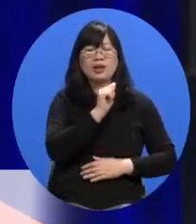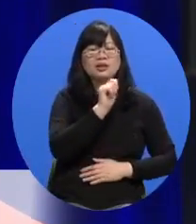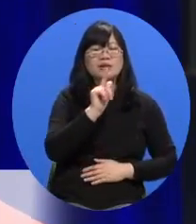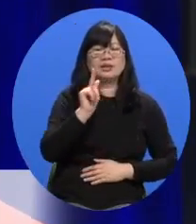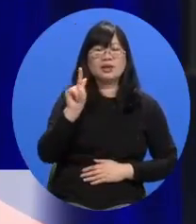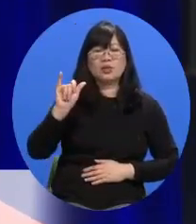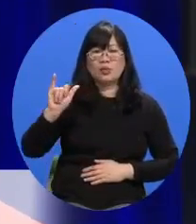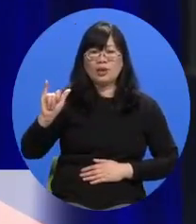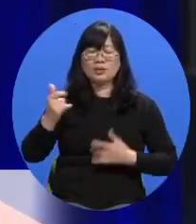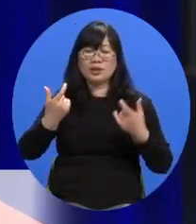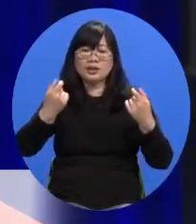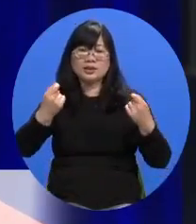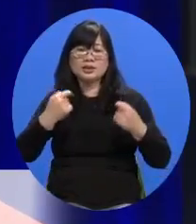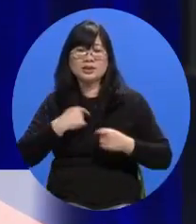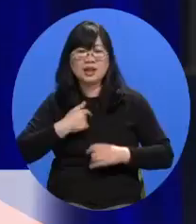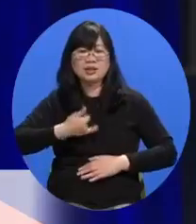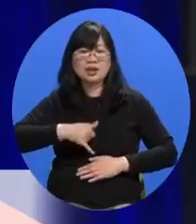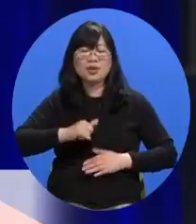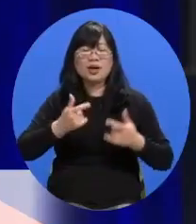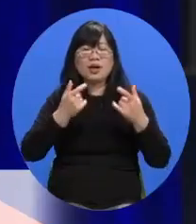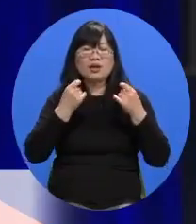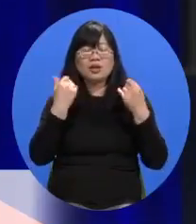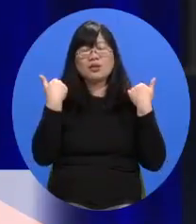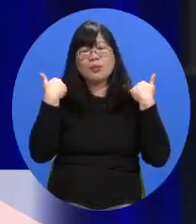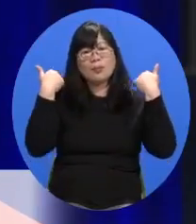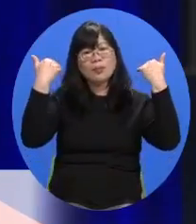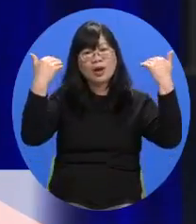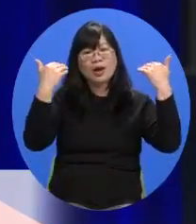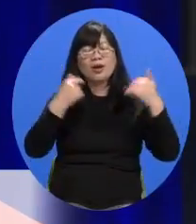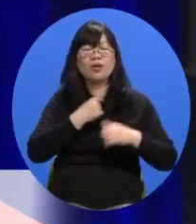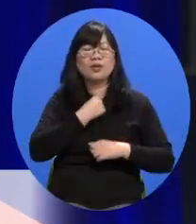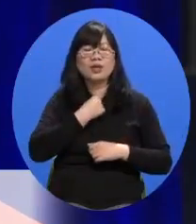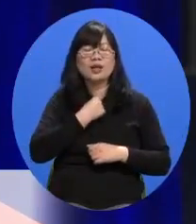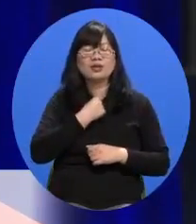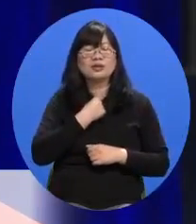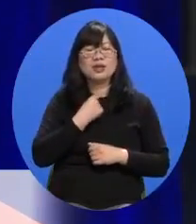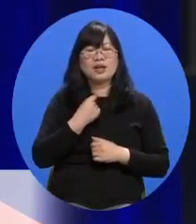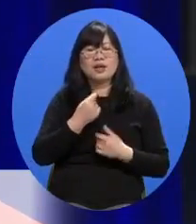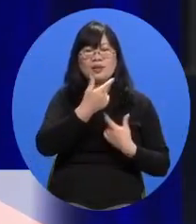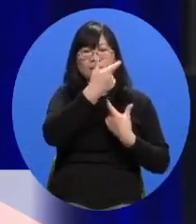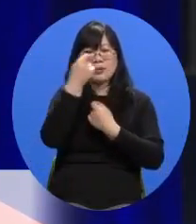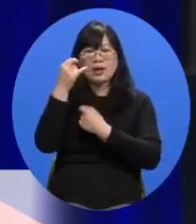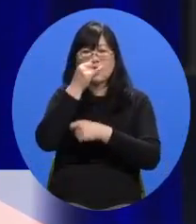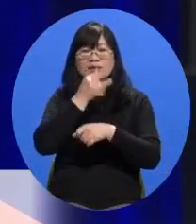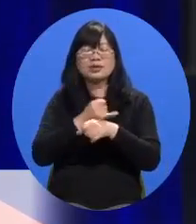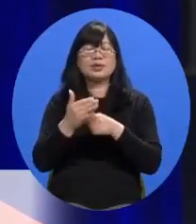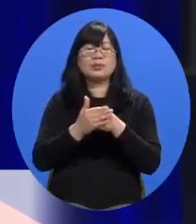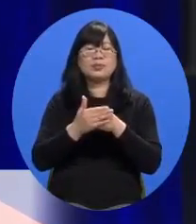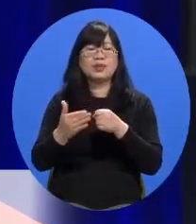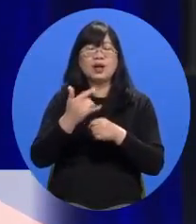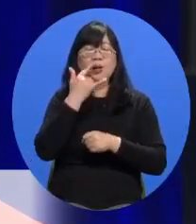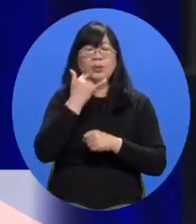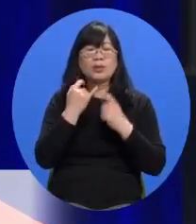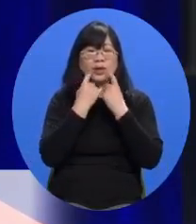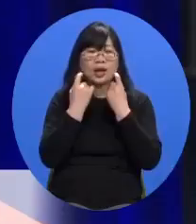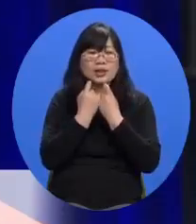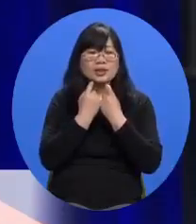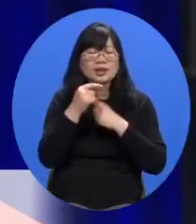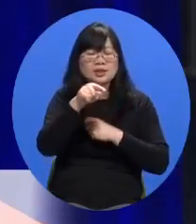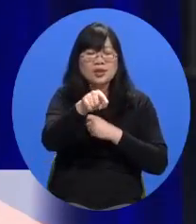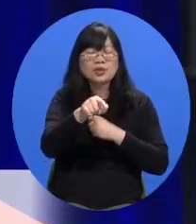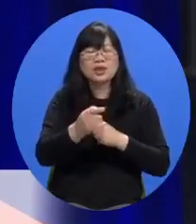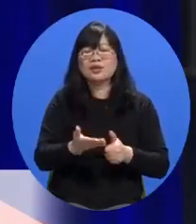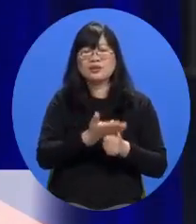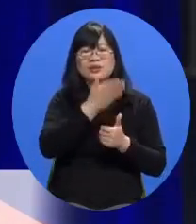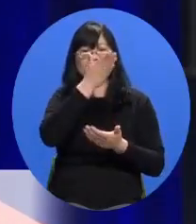있는 학부모들처럼 내 아이가 그렇게 커나가기를 바라는 부분이 일정 부분 있거든요. 그것은 학부모 개인이 그렇게 아이를